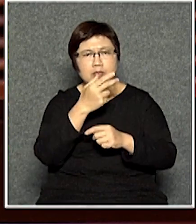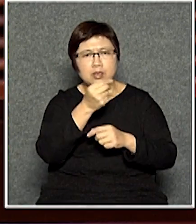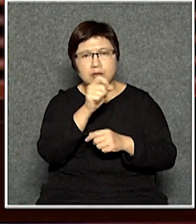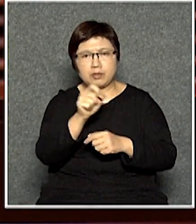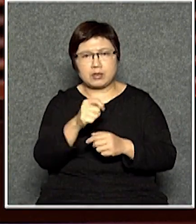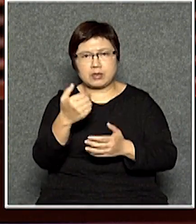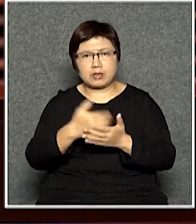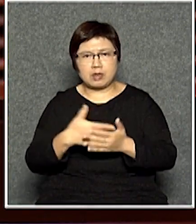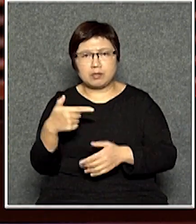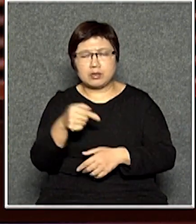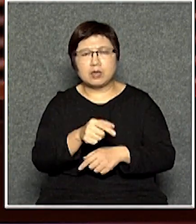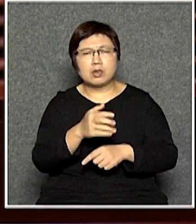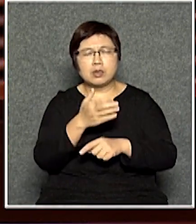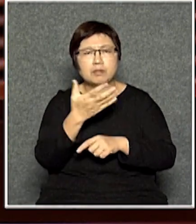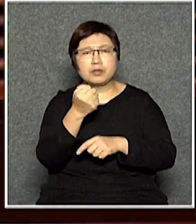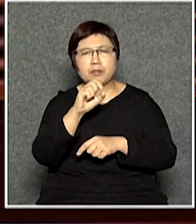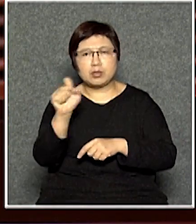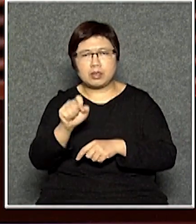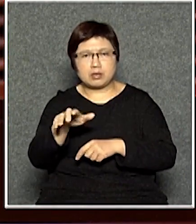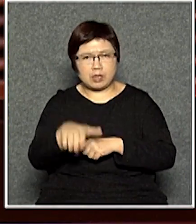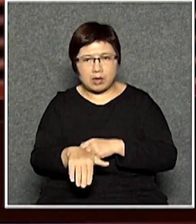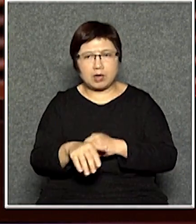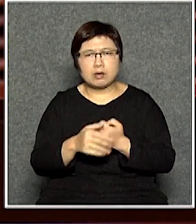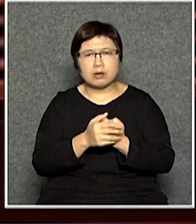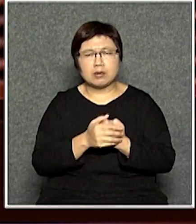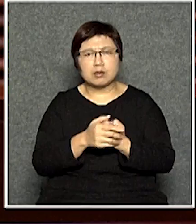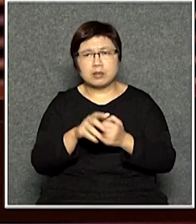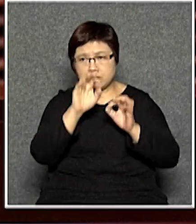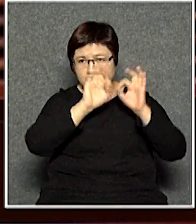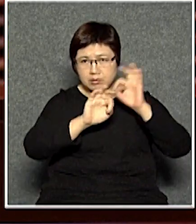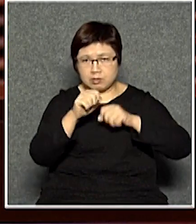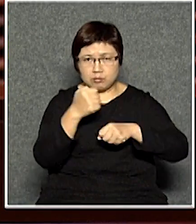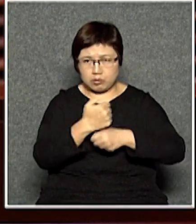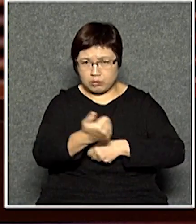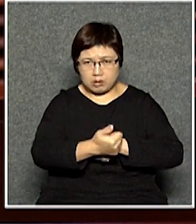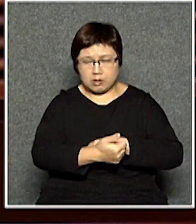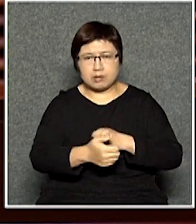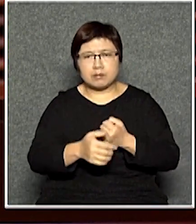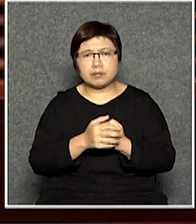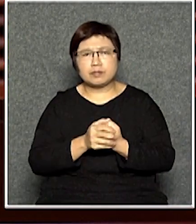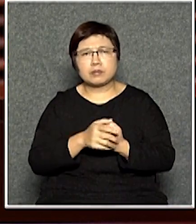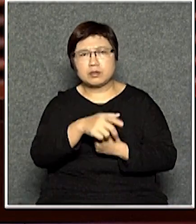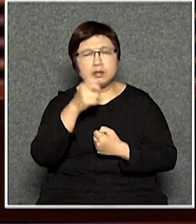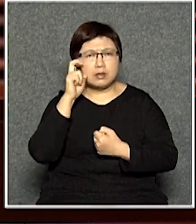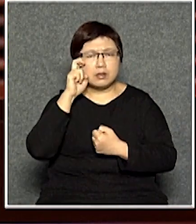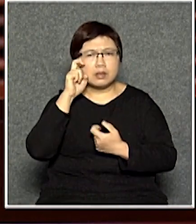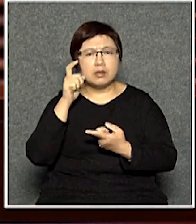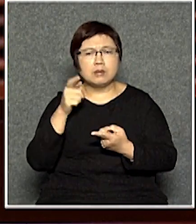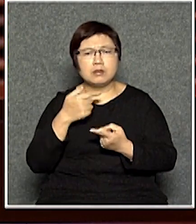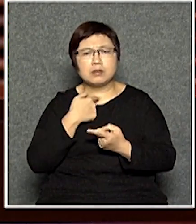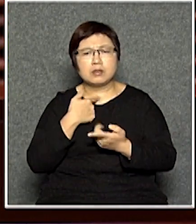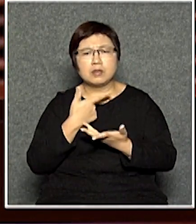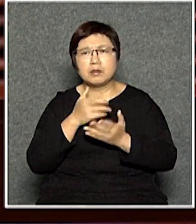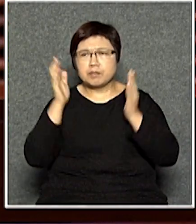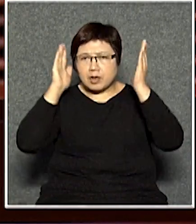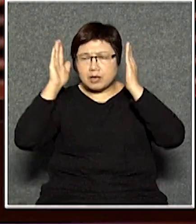現在少於一半。你看一看，當新加坡能夠做到這樣的時候，你想想，他們都不需要為馬來